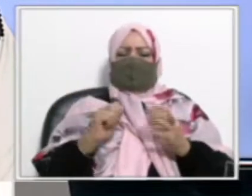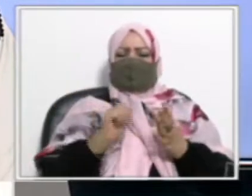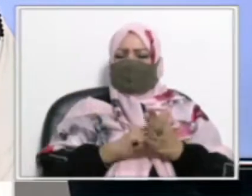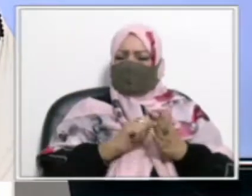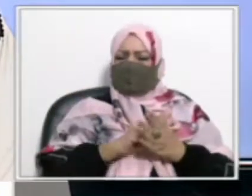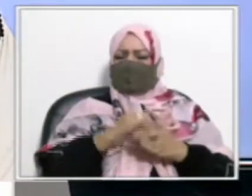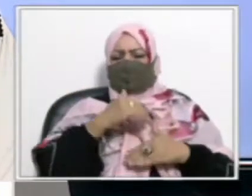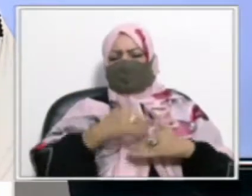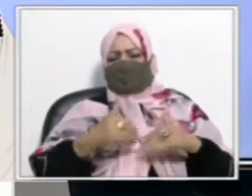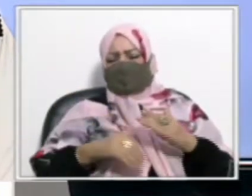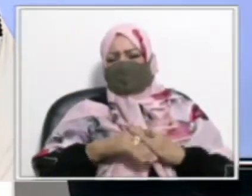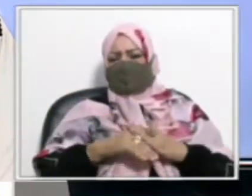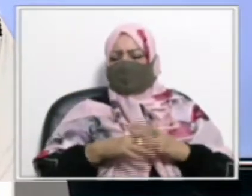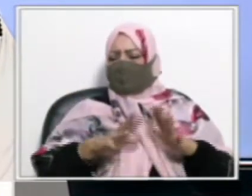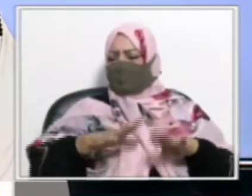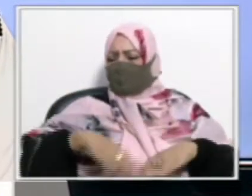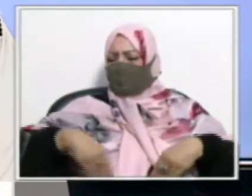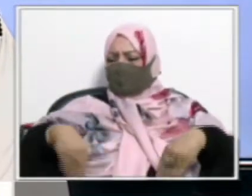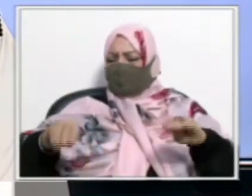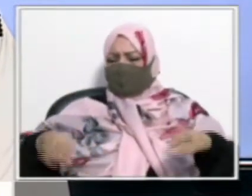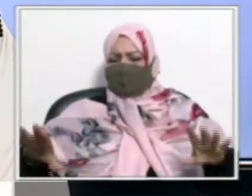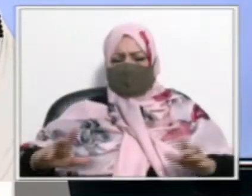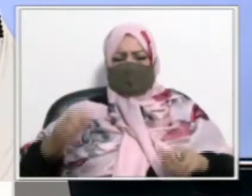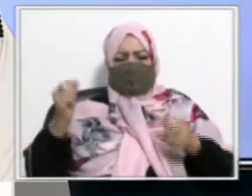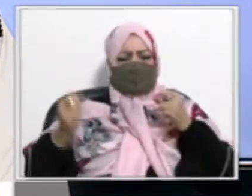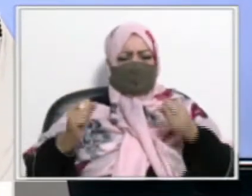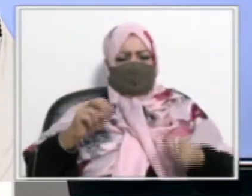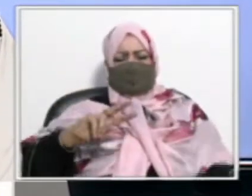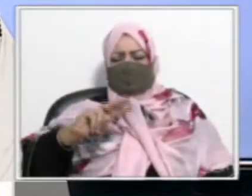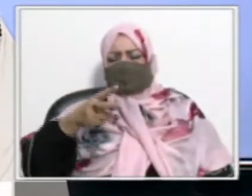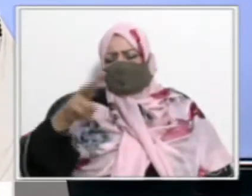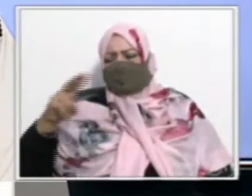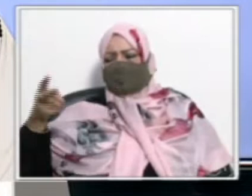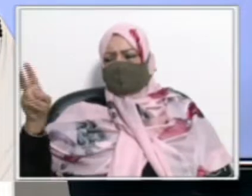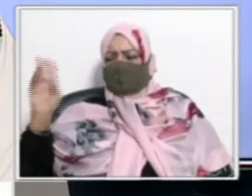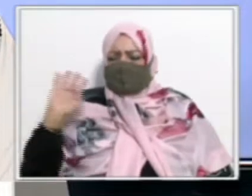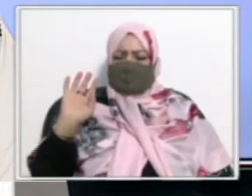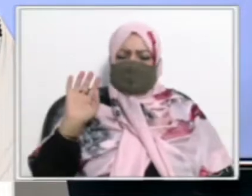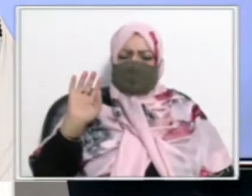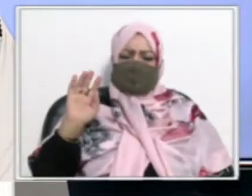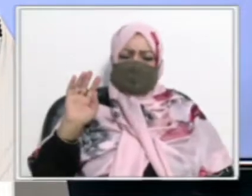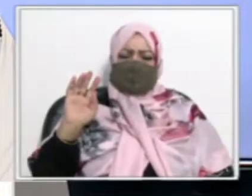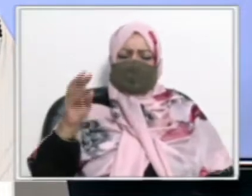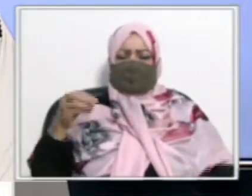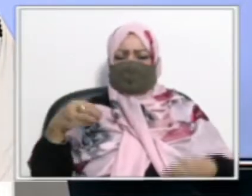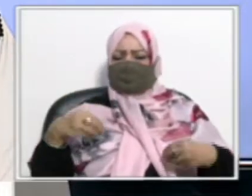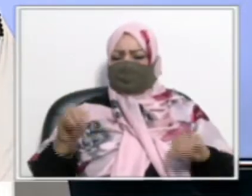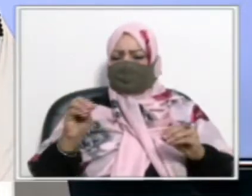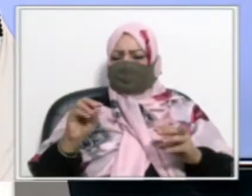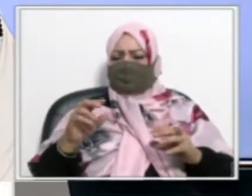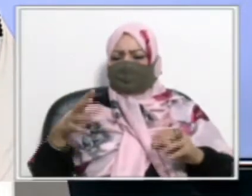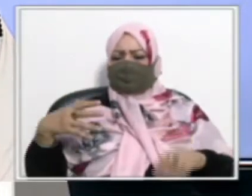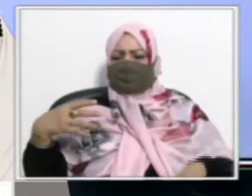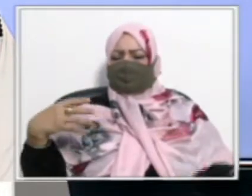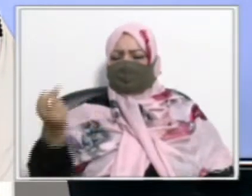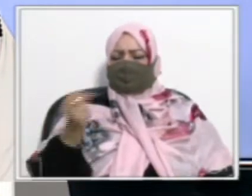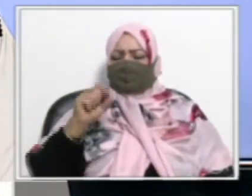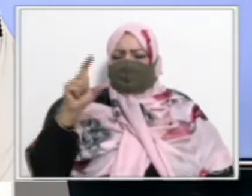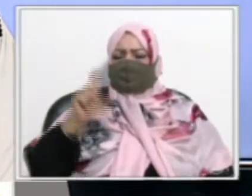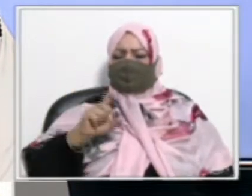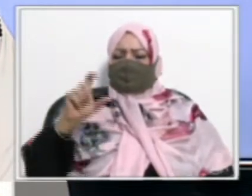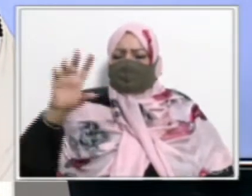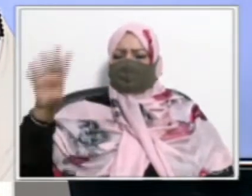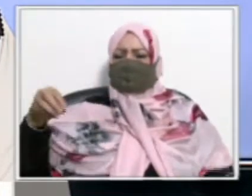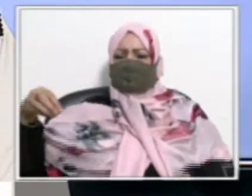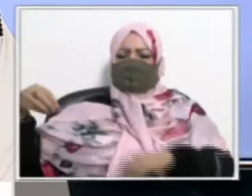يمتلكها المصرف ثم يبيعها للناس بالتقسيط. فإن كانت هذه الصورة فبها ونعمة جائزة، وإلا فلا